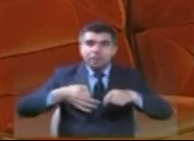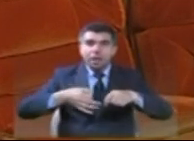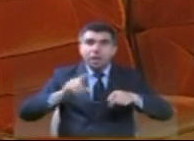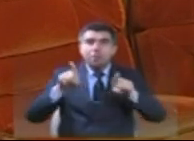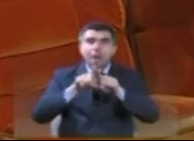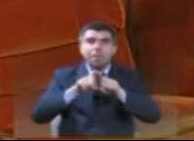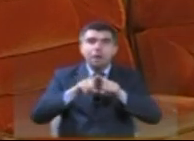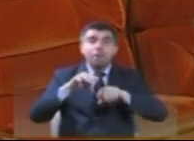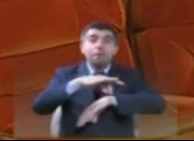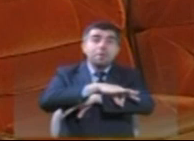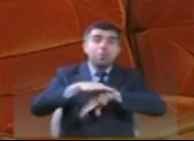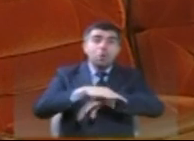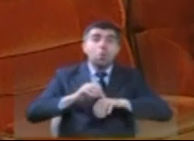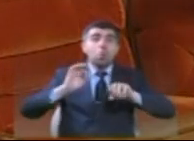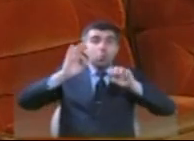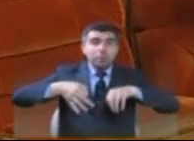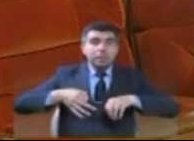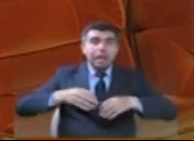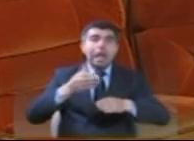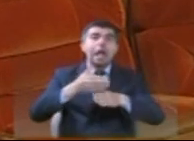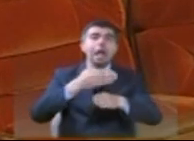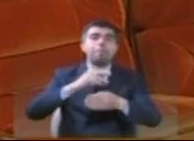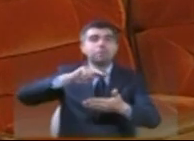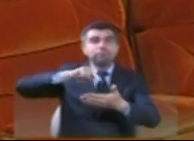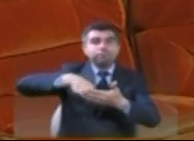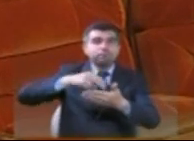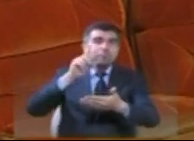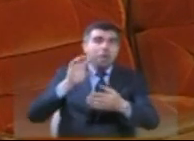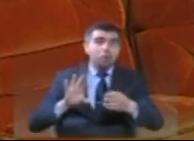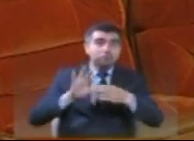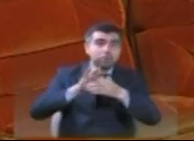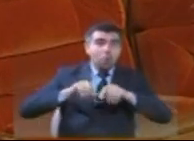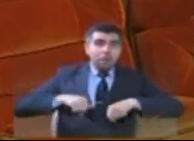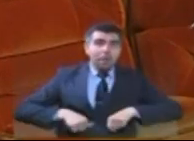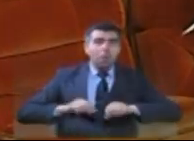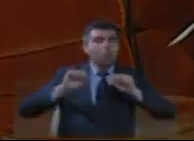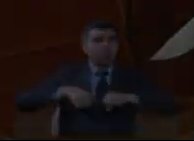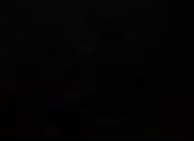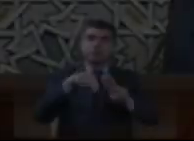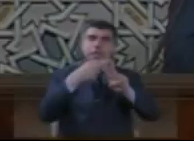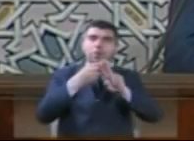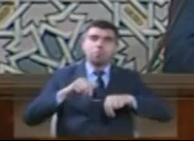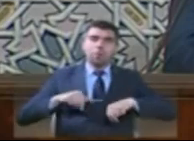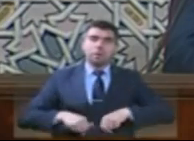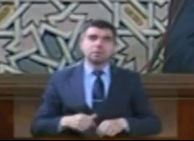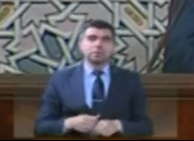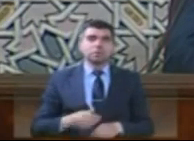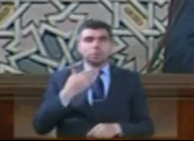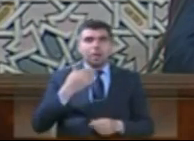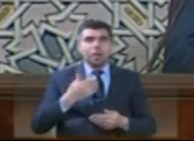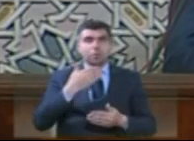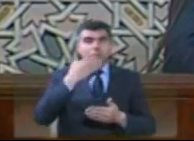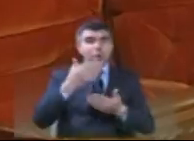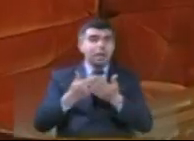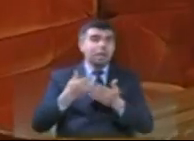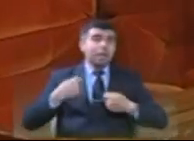المعتمد. اذا في هذه الحاله ما تتكونش مصادقه، وحنا تنديروا كونفيونس والثقه في هذاك المكتب المعتمد ديال الدراسات. شكرا. شكرا سيد الرئيس. نبغي تقول